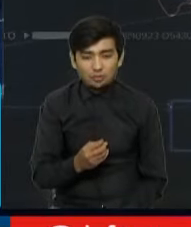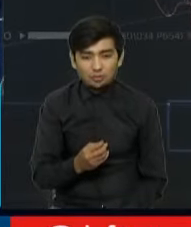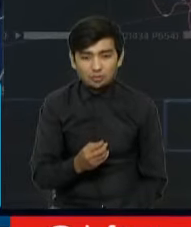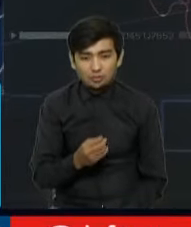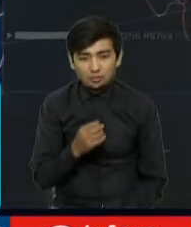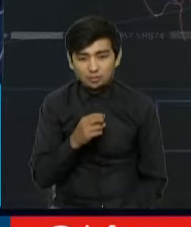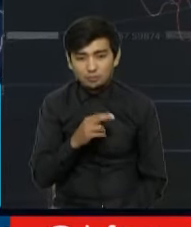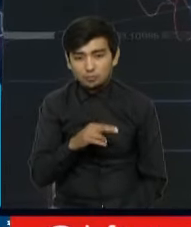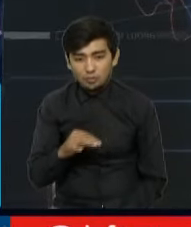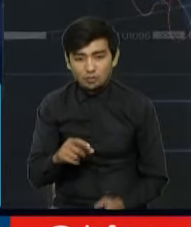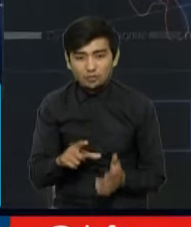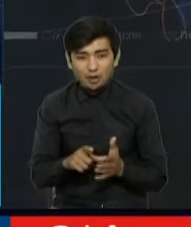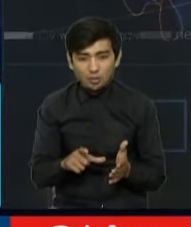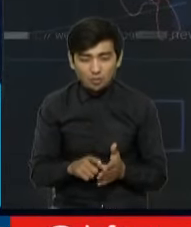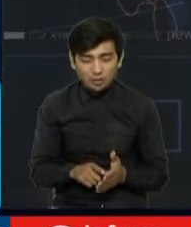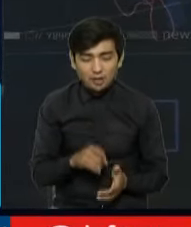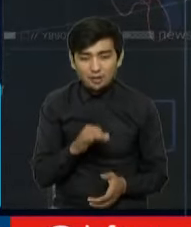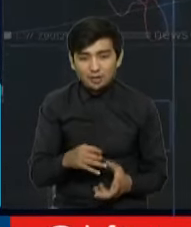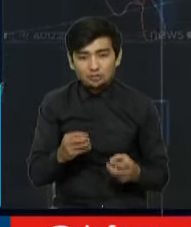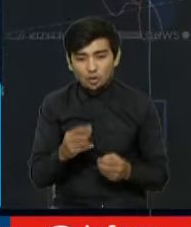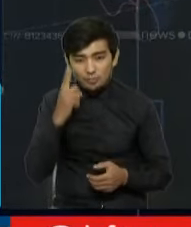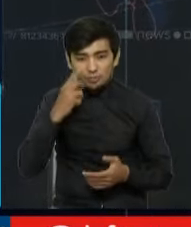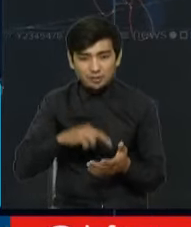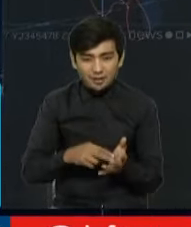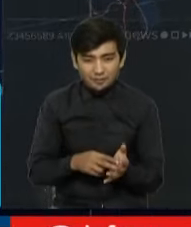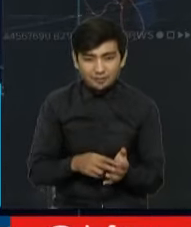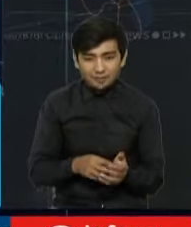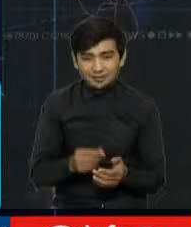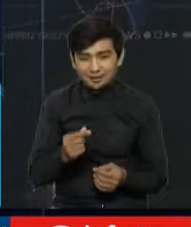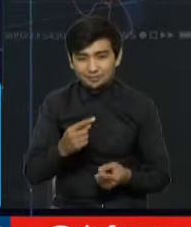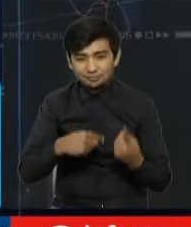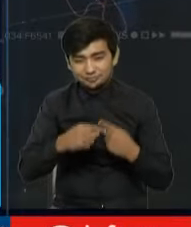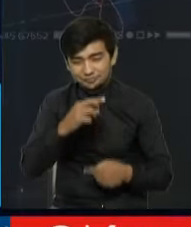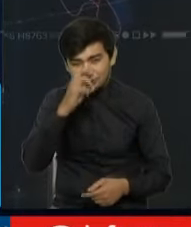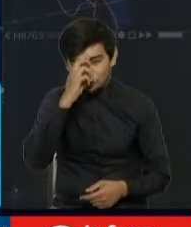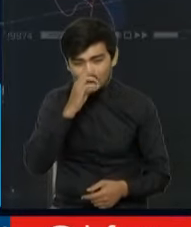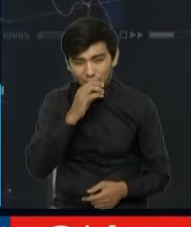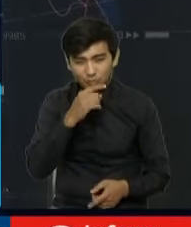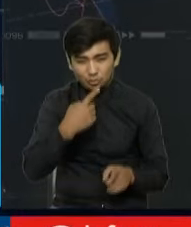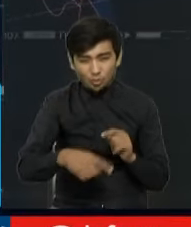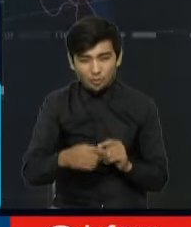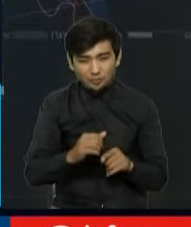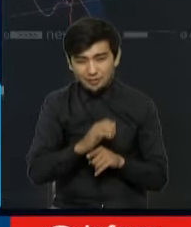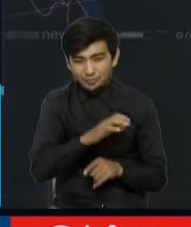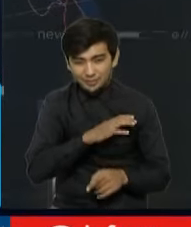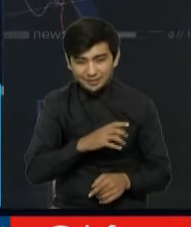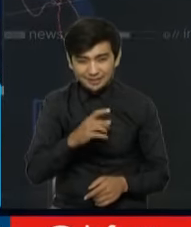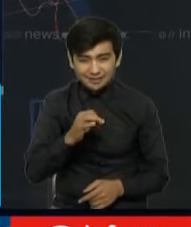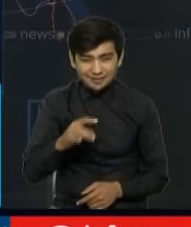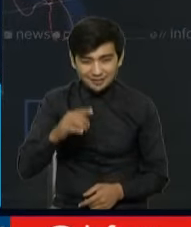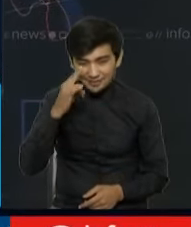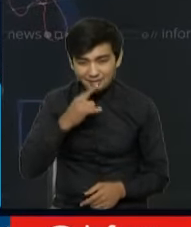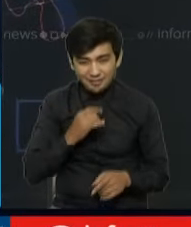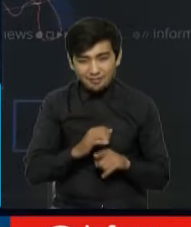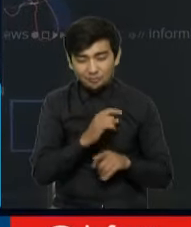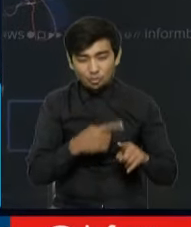доимка по налогам. И в этом плане возврат тех средств, которые были выведены из страны, это